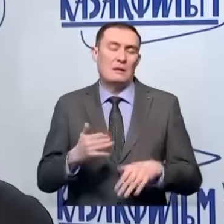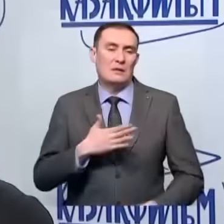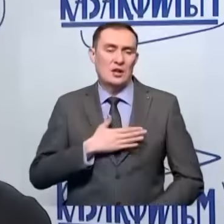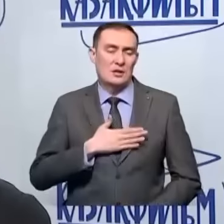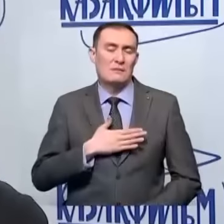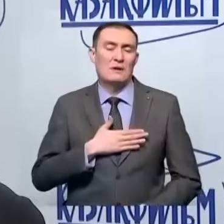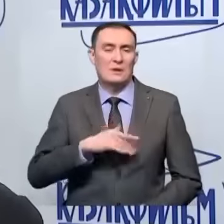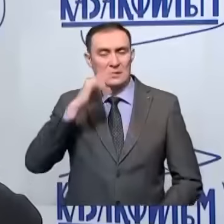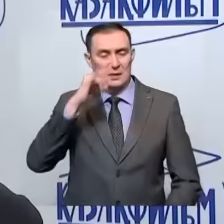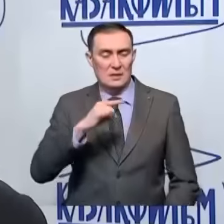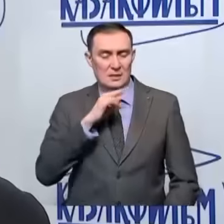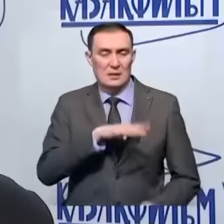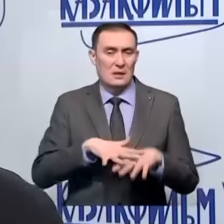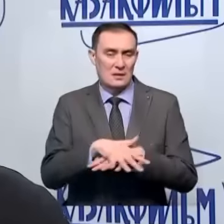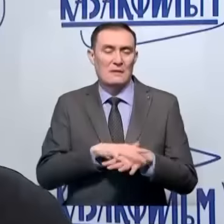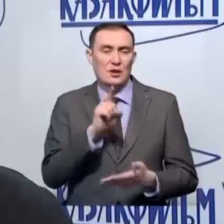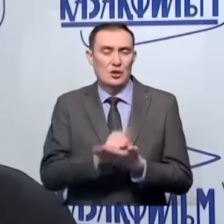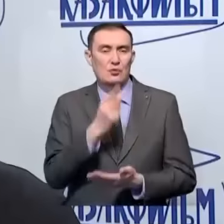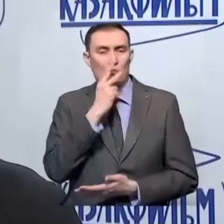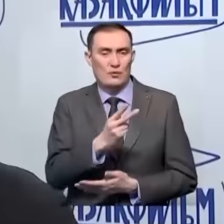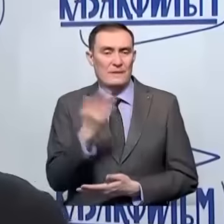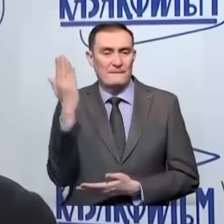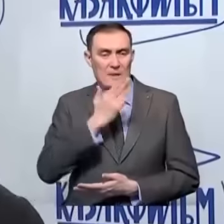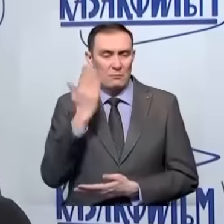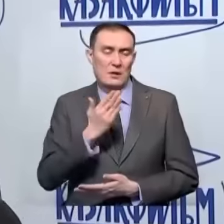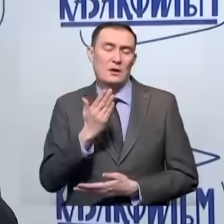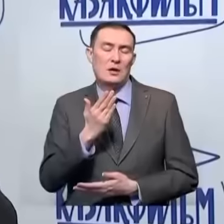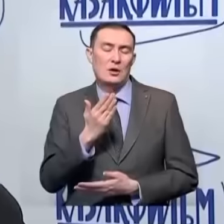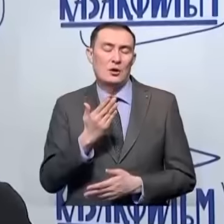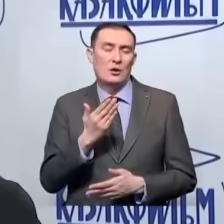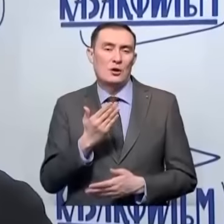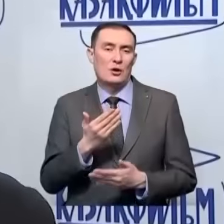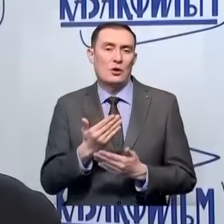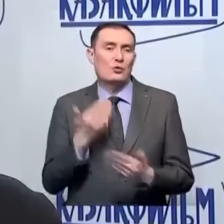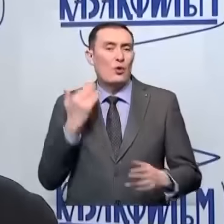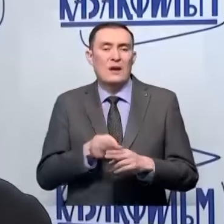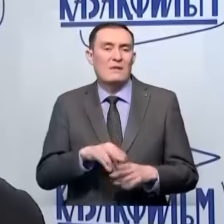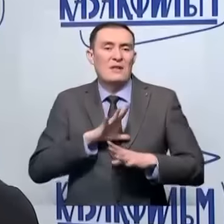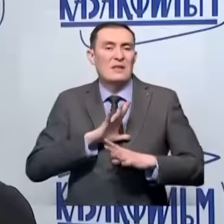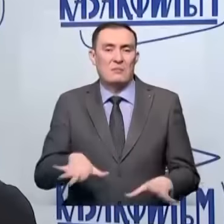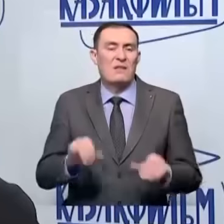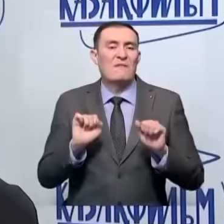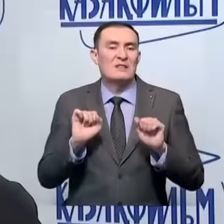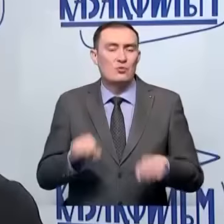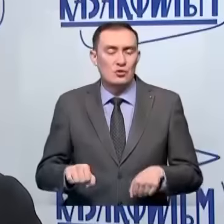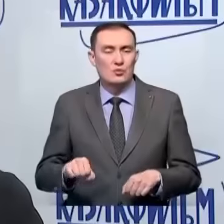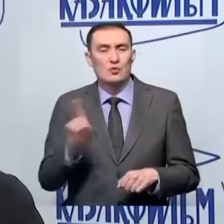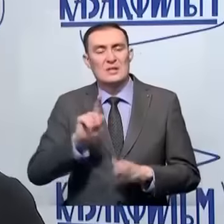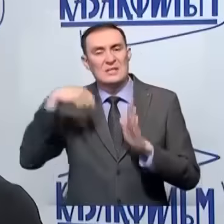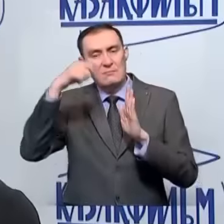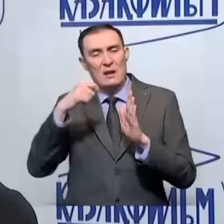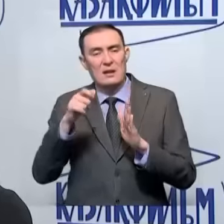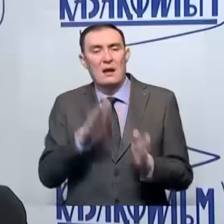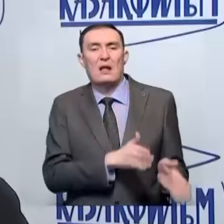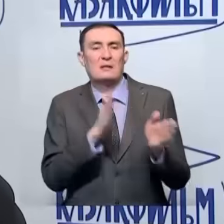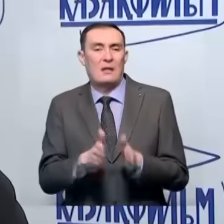наши казахстанцы должны увидеть фильмы. До этого всегда не было никаких возможностей, потому что снимали и